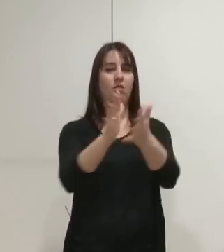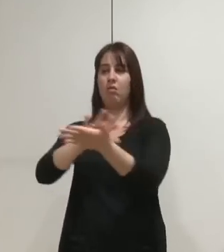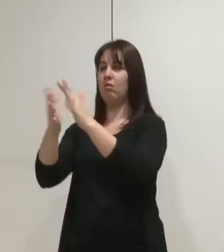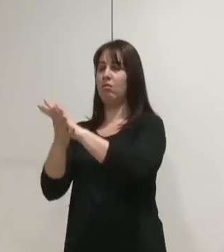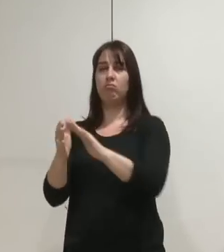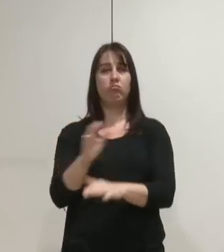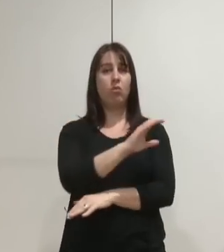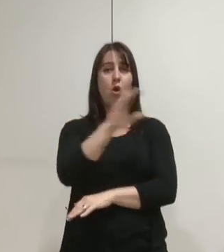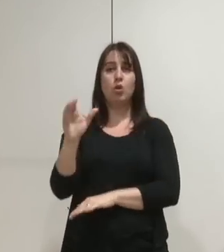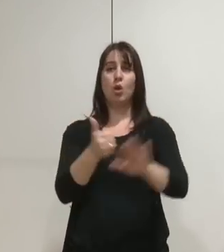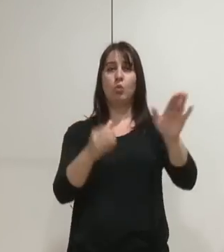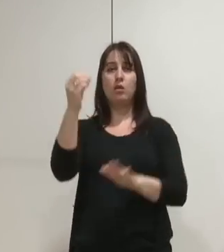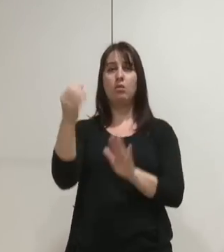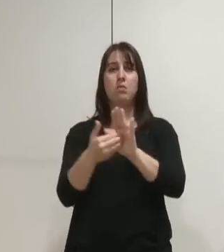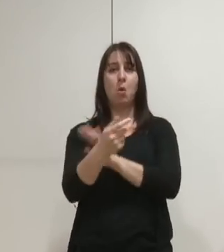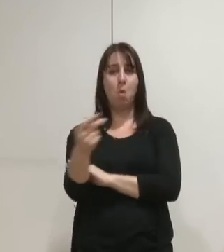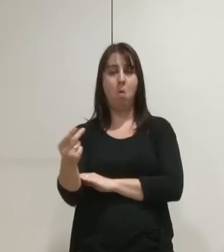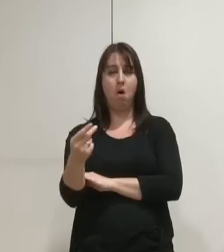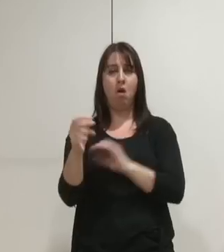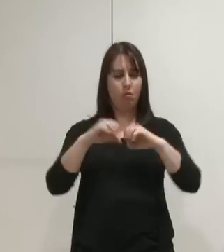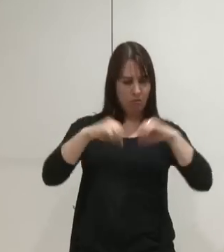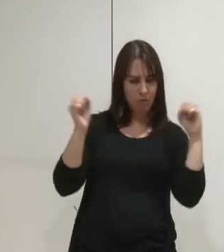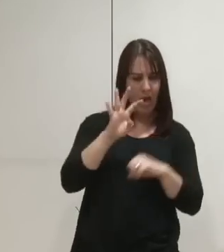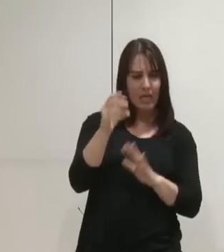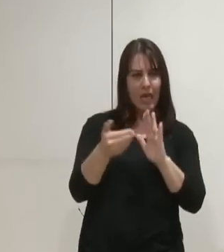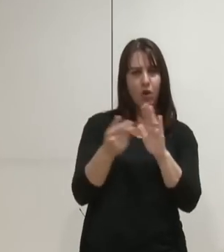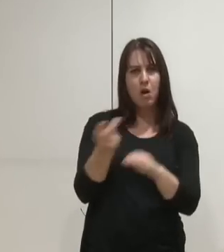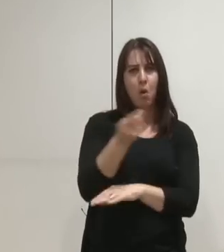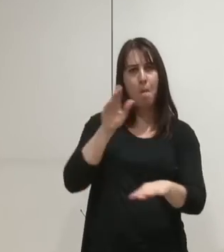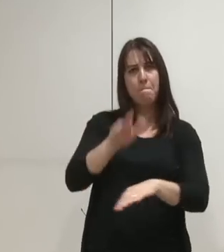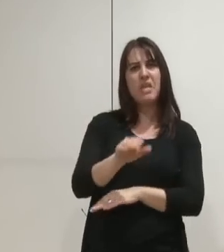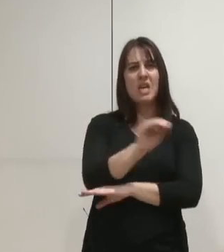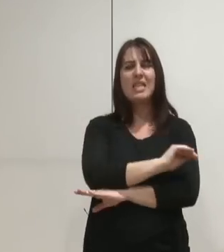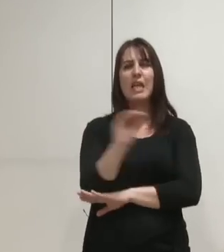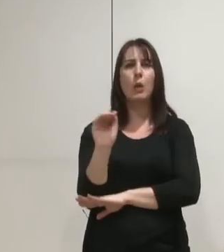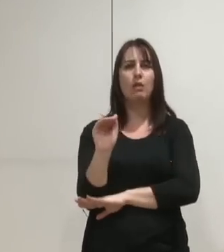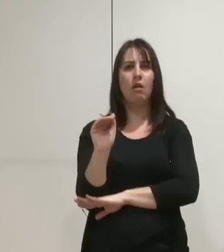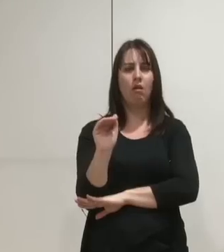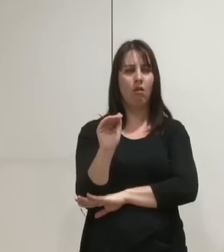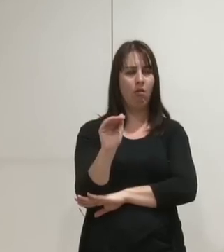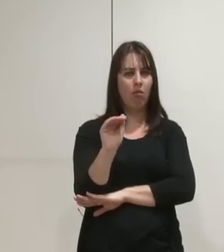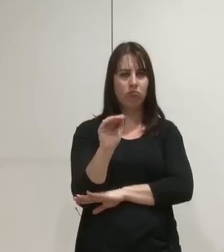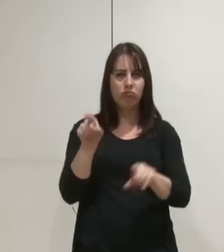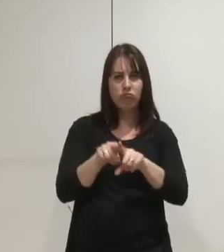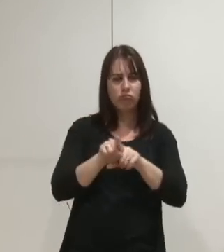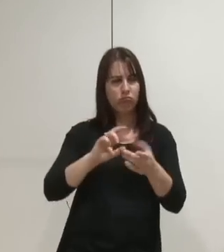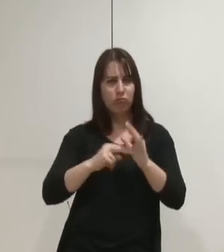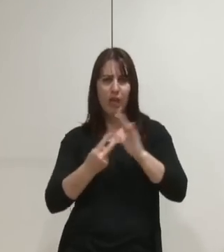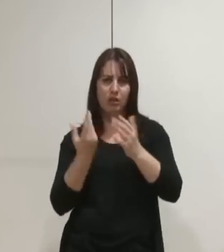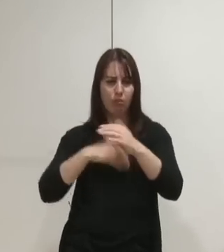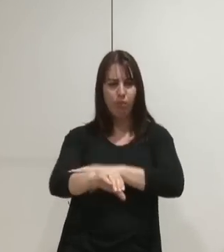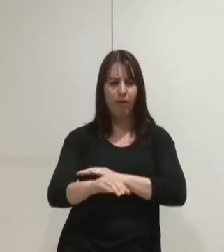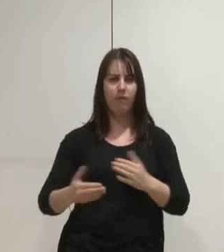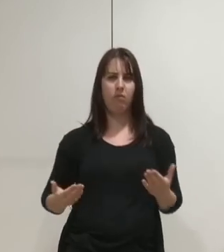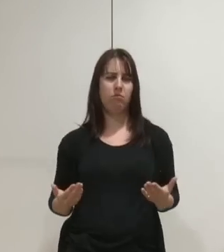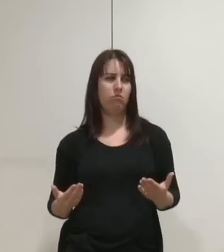160000 € et que 40000 € seront dévolu à la sécurité et aux aspects techniques nous